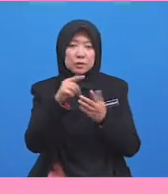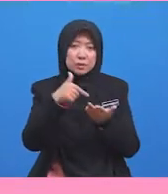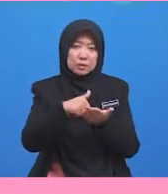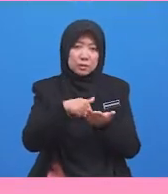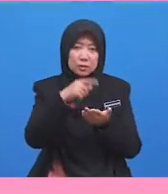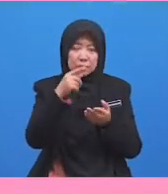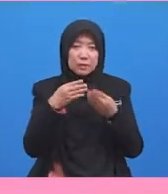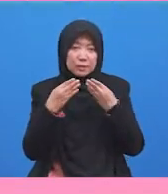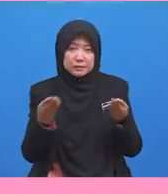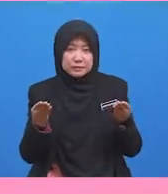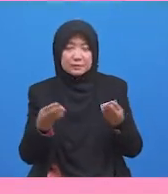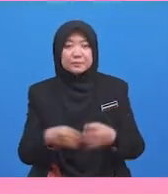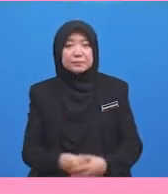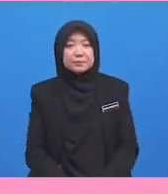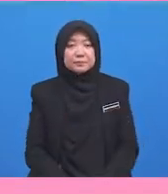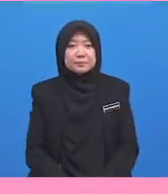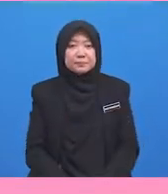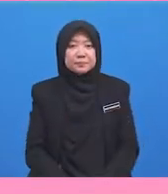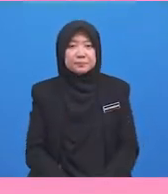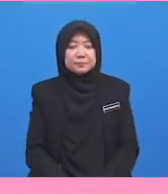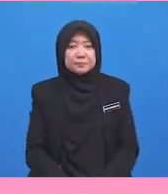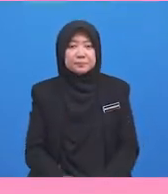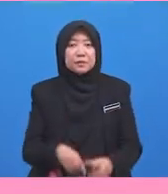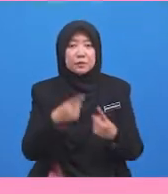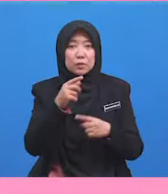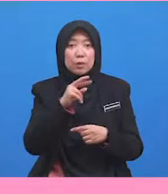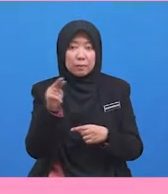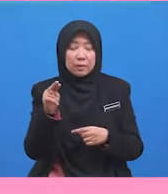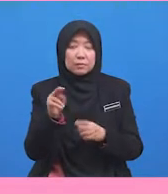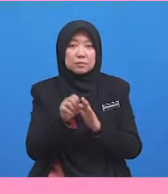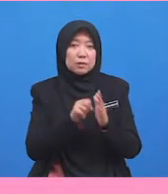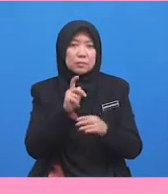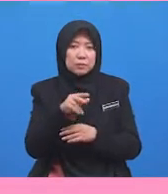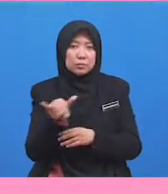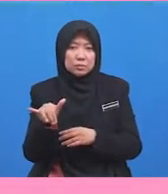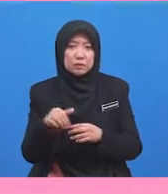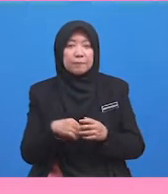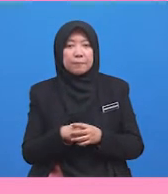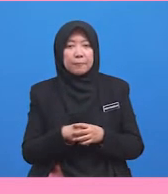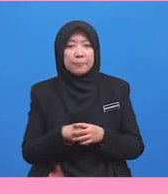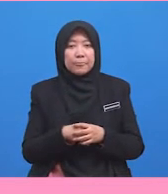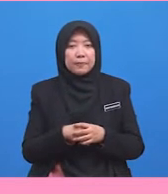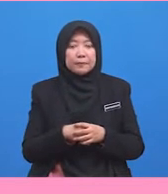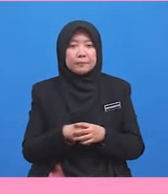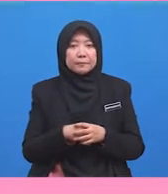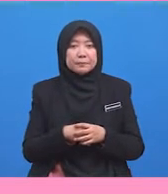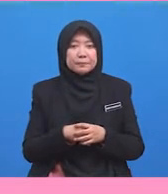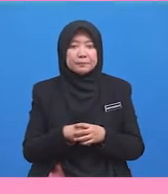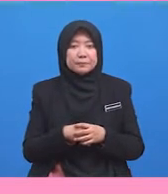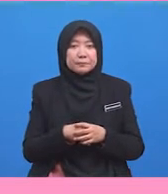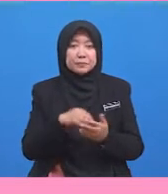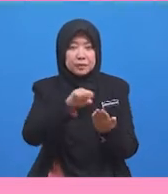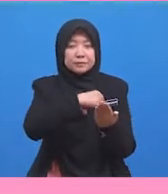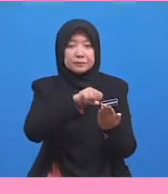lagi adalah markah bahase jawaban yang sepatunya adalah berdasarkan saja masuk